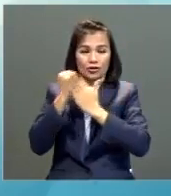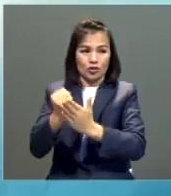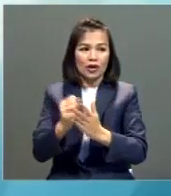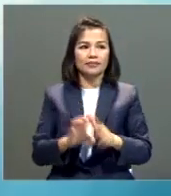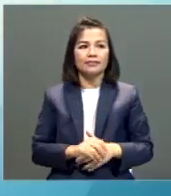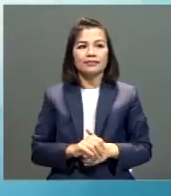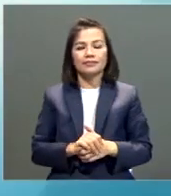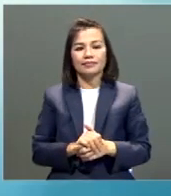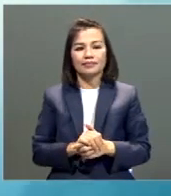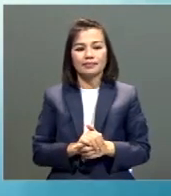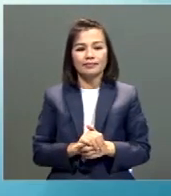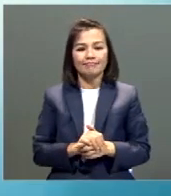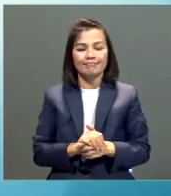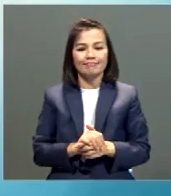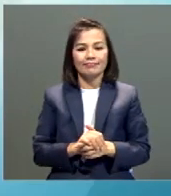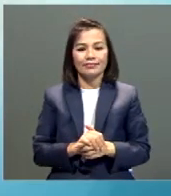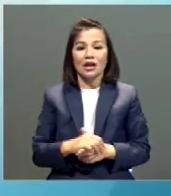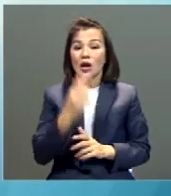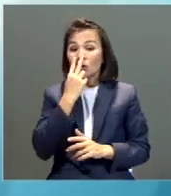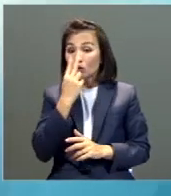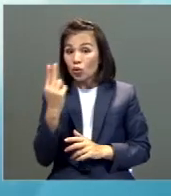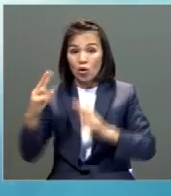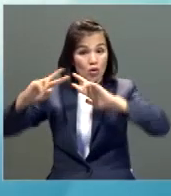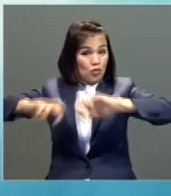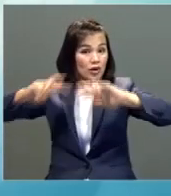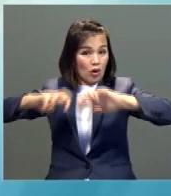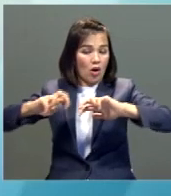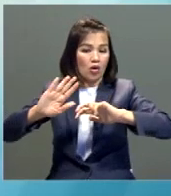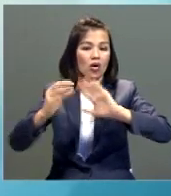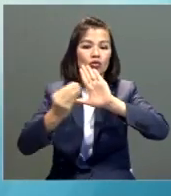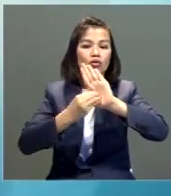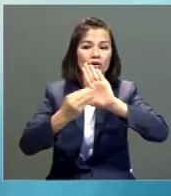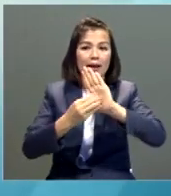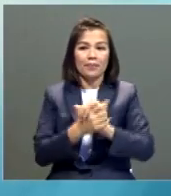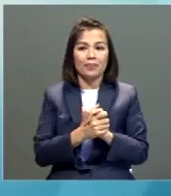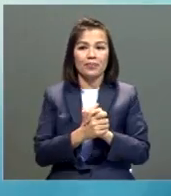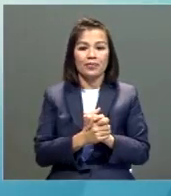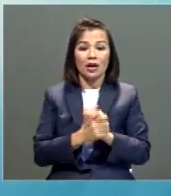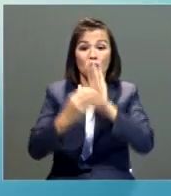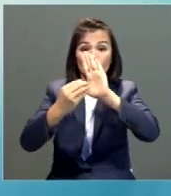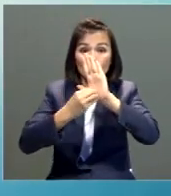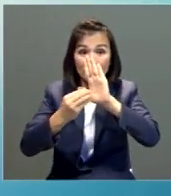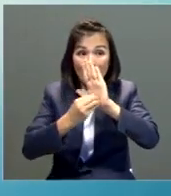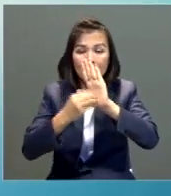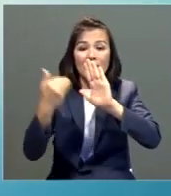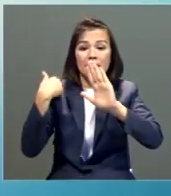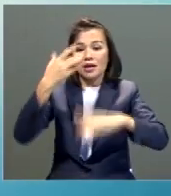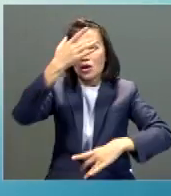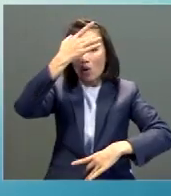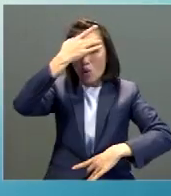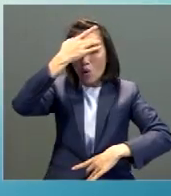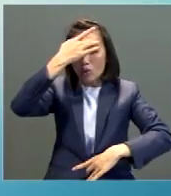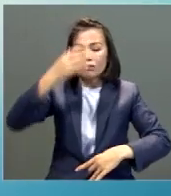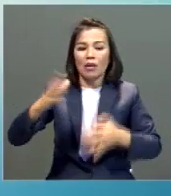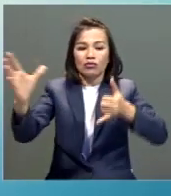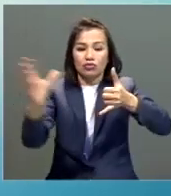มาดูการวิเคราะห์กันของกรุงเทพมหานครซึ่งเป็นเขตที่บอกว่ามีโรคเยอะเหลือเกินมีค